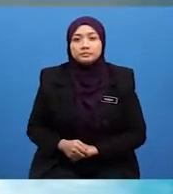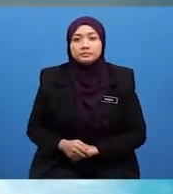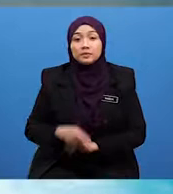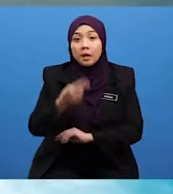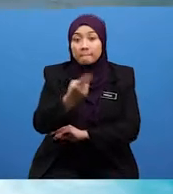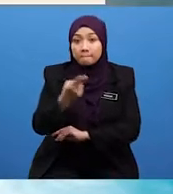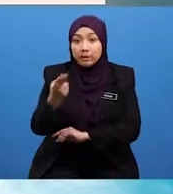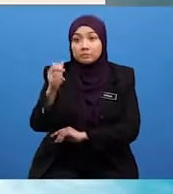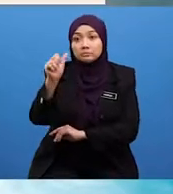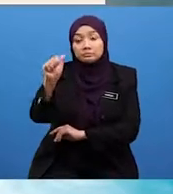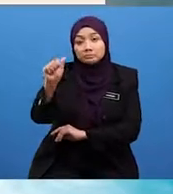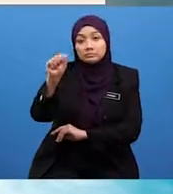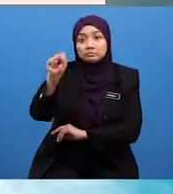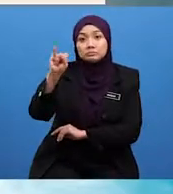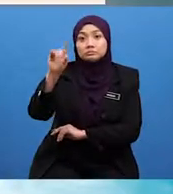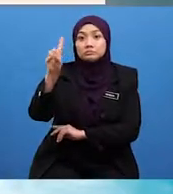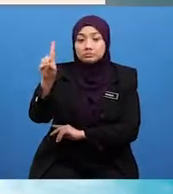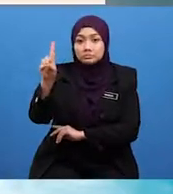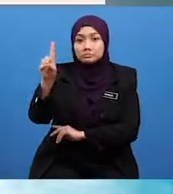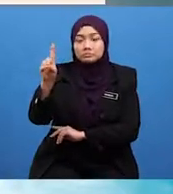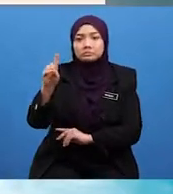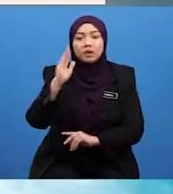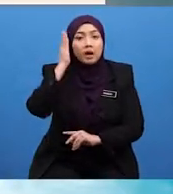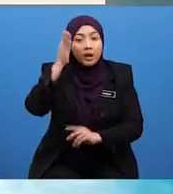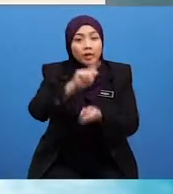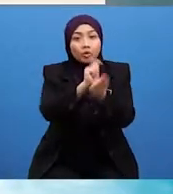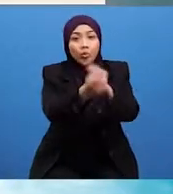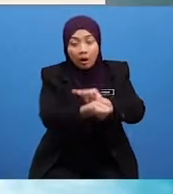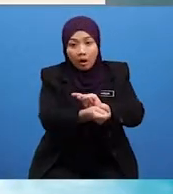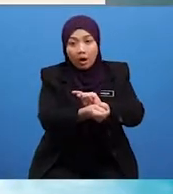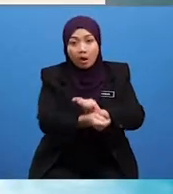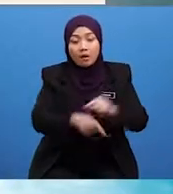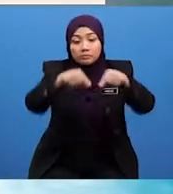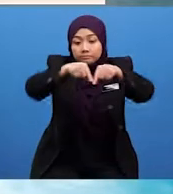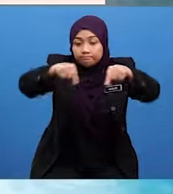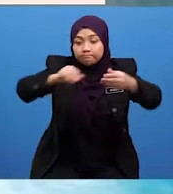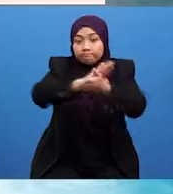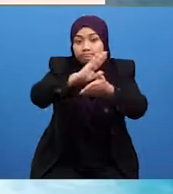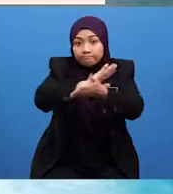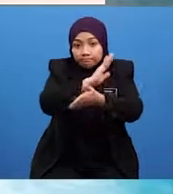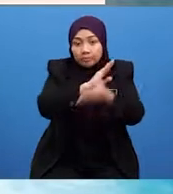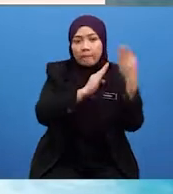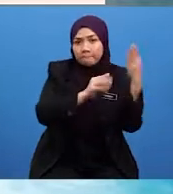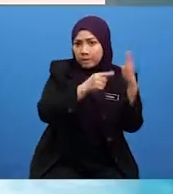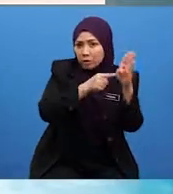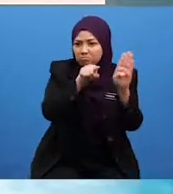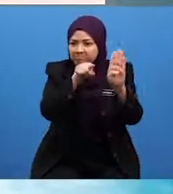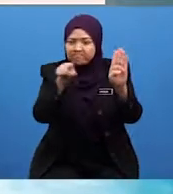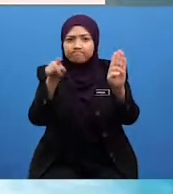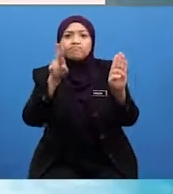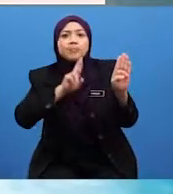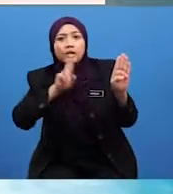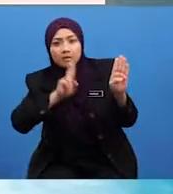Bahan asid. Bahan asid akan menukarkan kertas litmus biru kepada